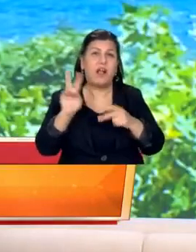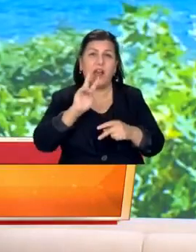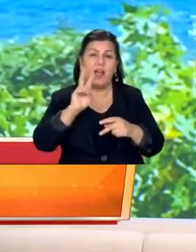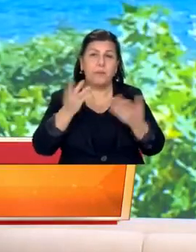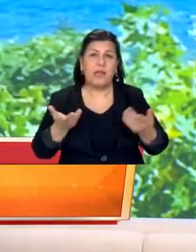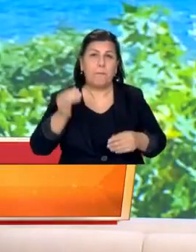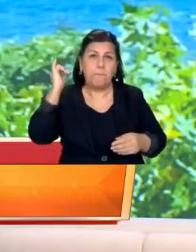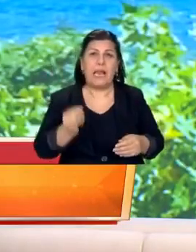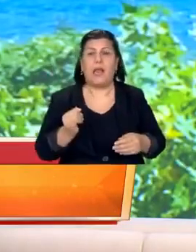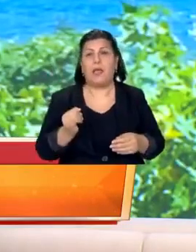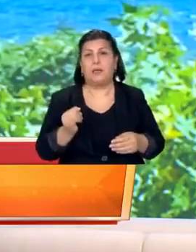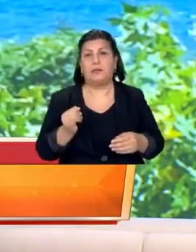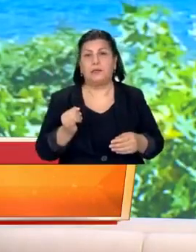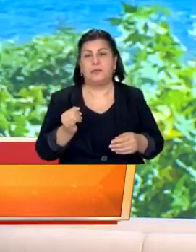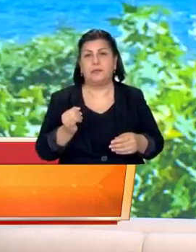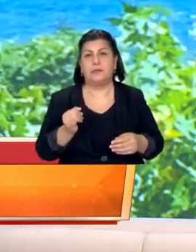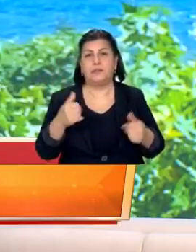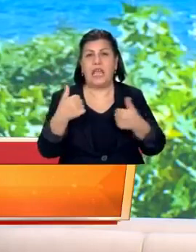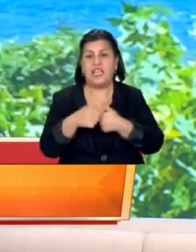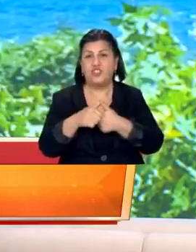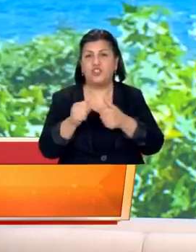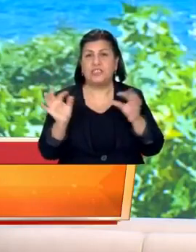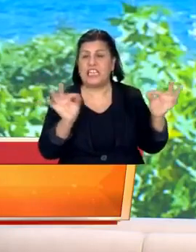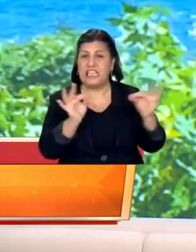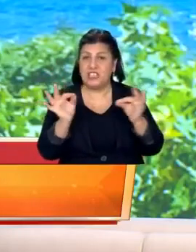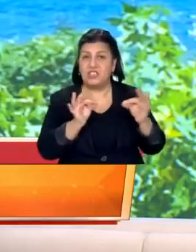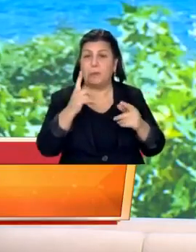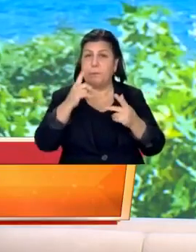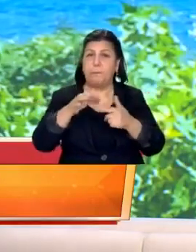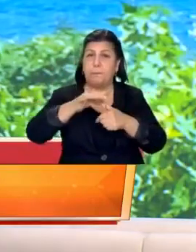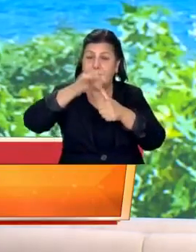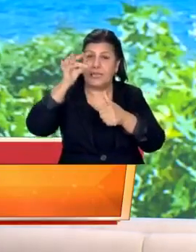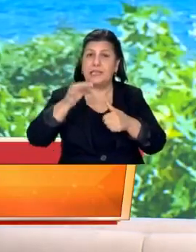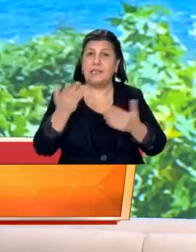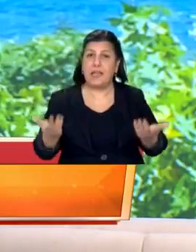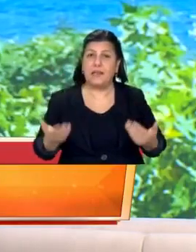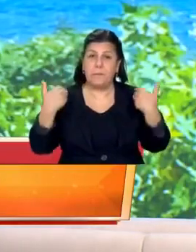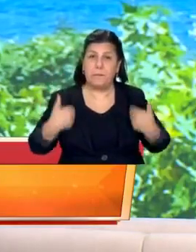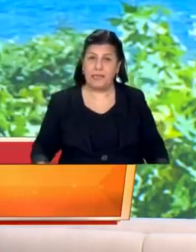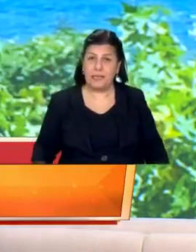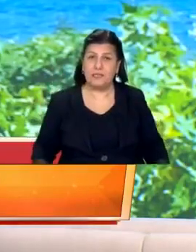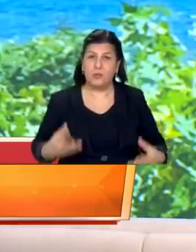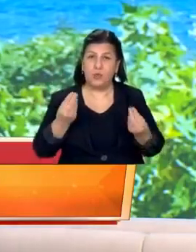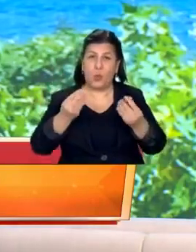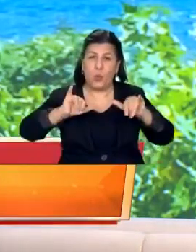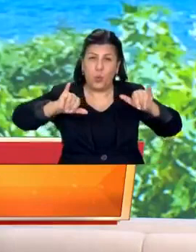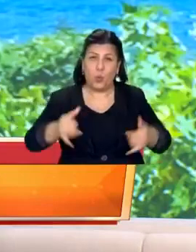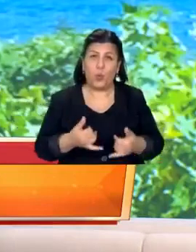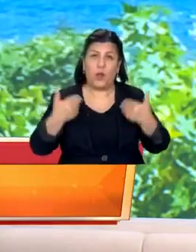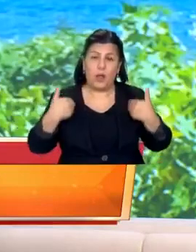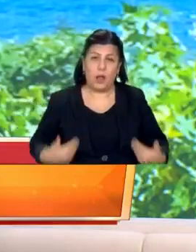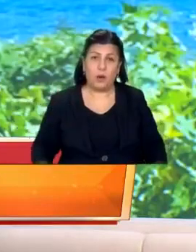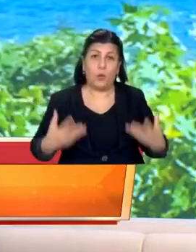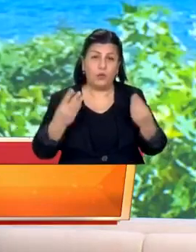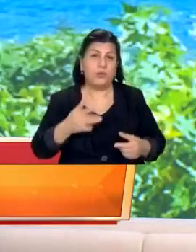alarmını biliyor musun Bedel bir eş ilişkisinde veya birinde Eğer Bedenin çok yoğun bir